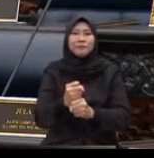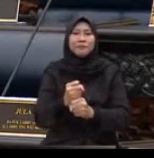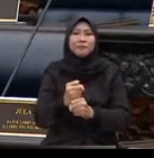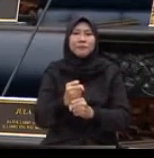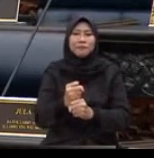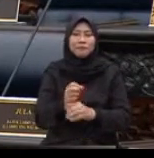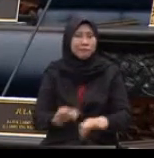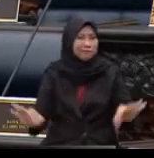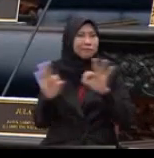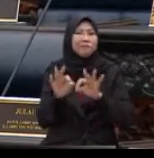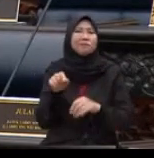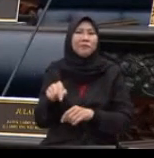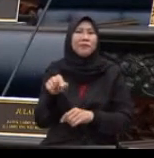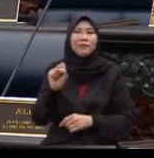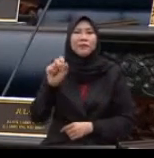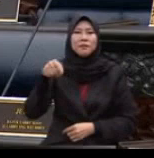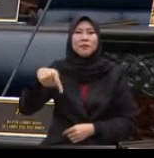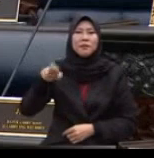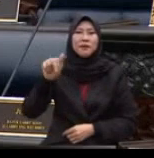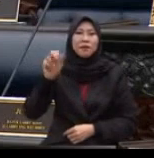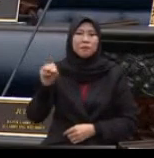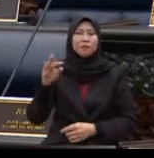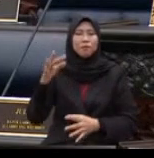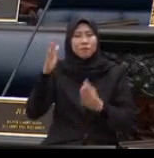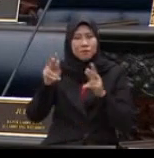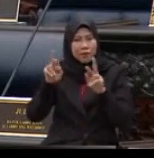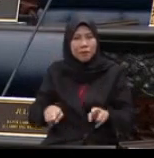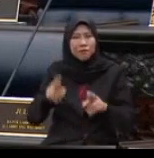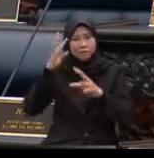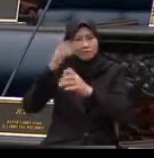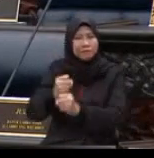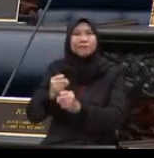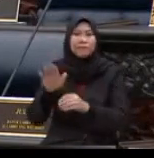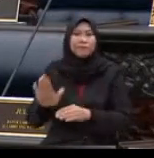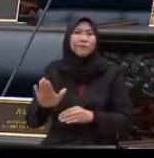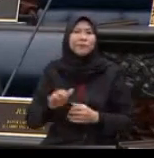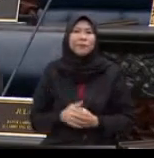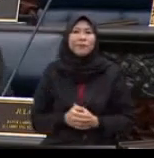institusi paling penting ini antara paling yang penting ya biar ayam ini makasih